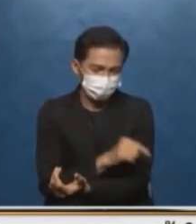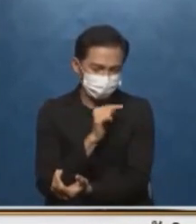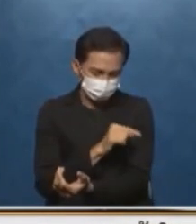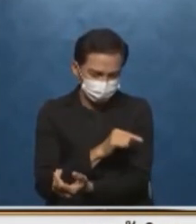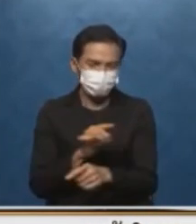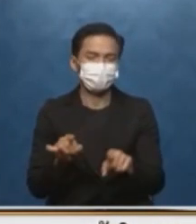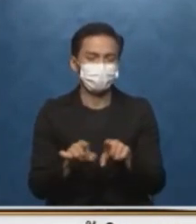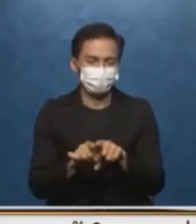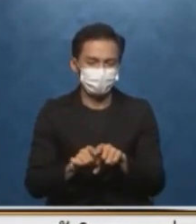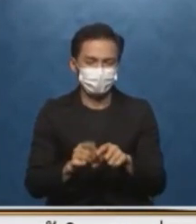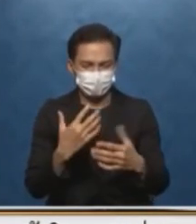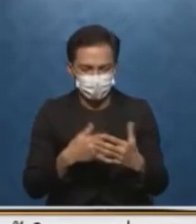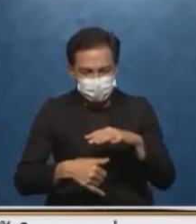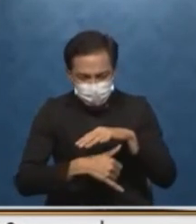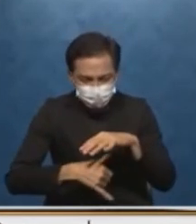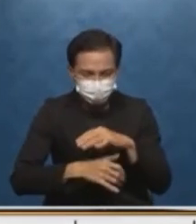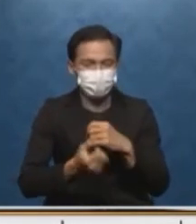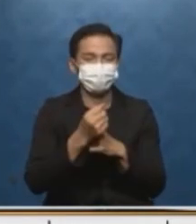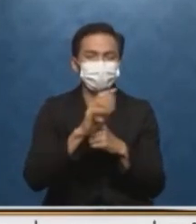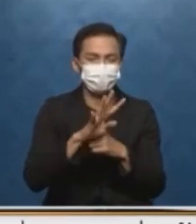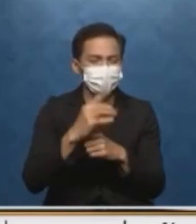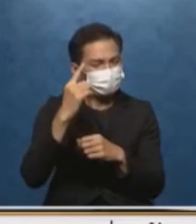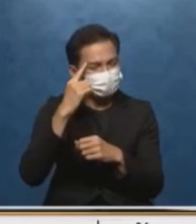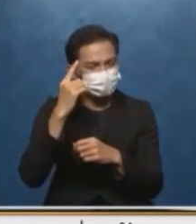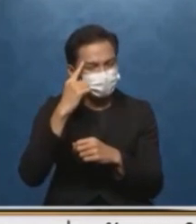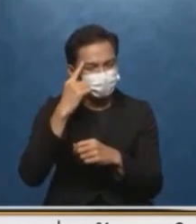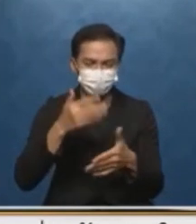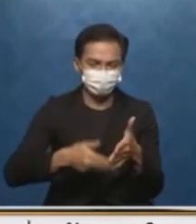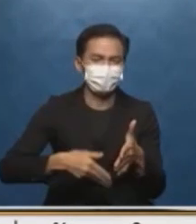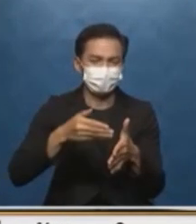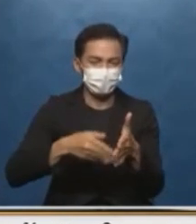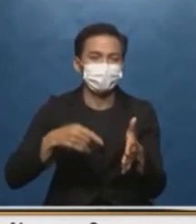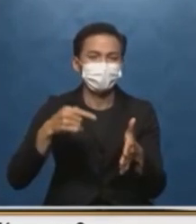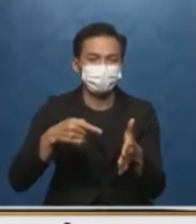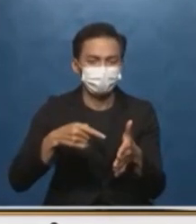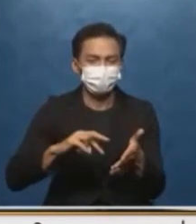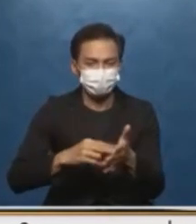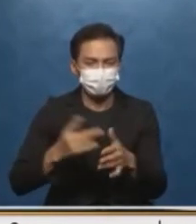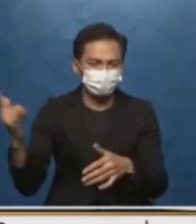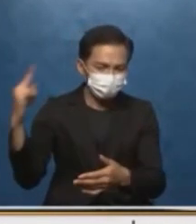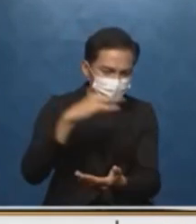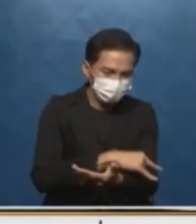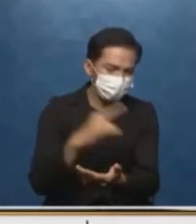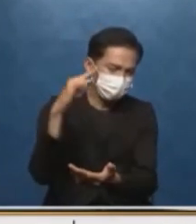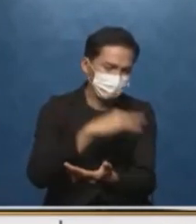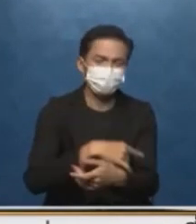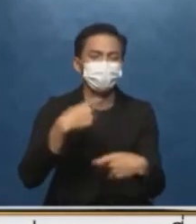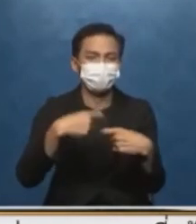ขกักตัว14วันอยู่ดิฉันมองว่าน่าจะเป็นอุปสรรคสำคัญที่ท่านจะดึงนักท่องเที่ยวมาที่ประเทศไทย